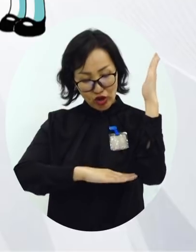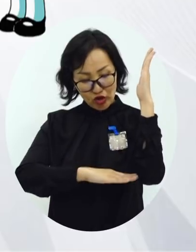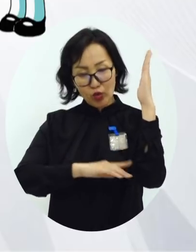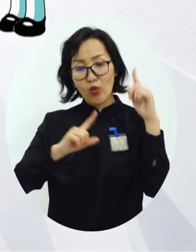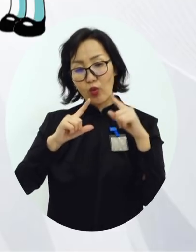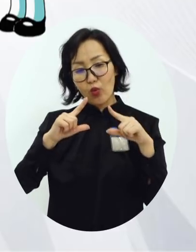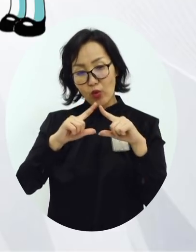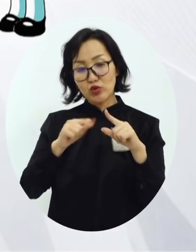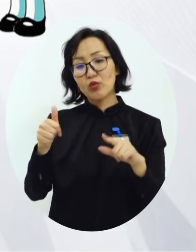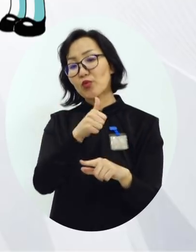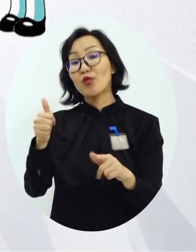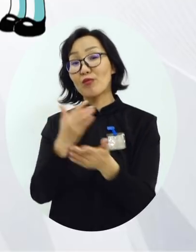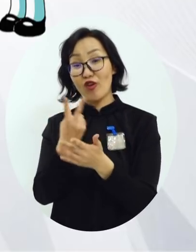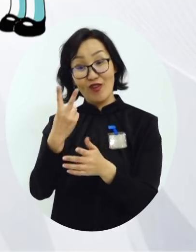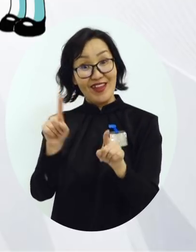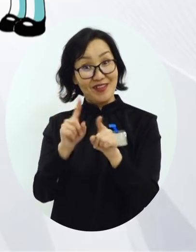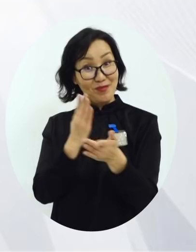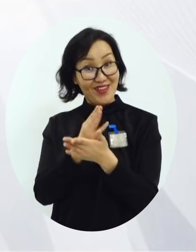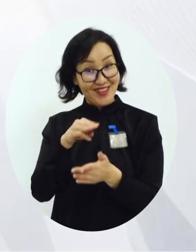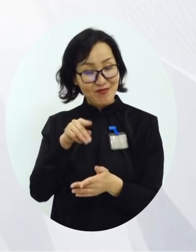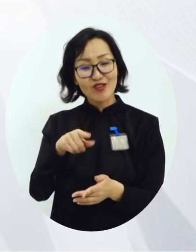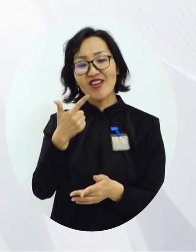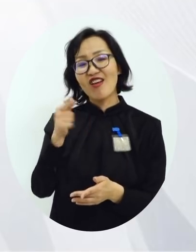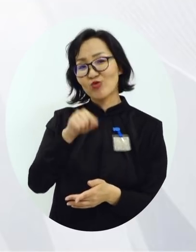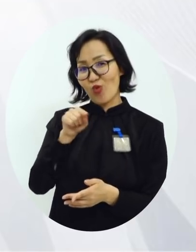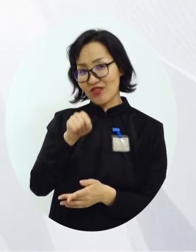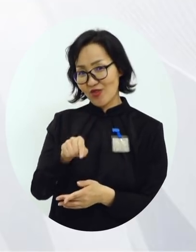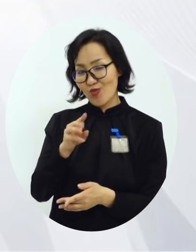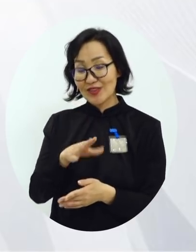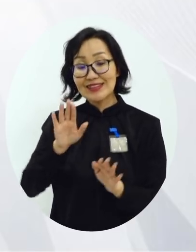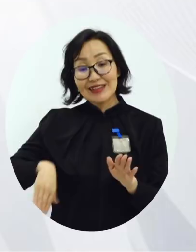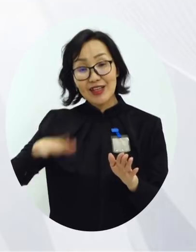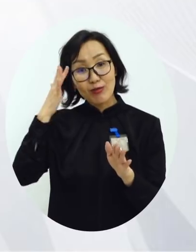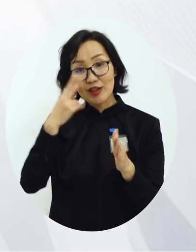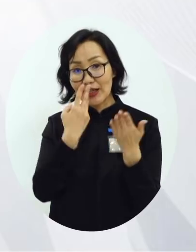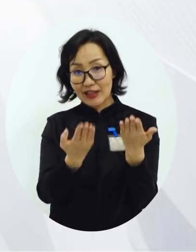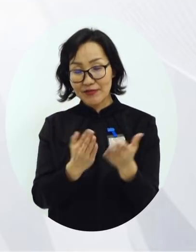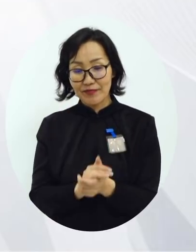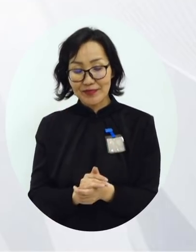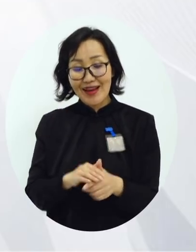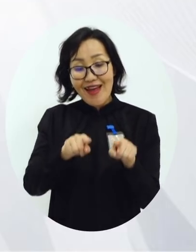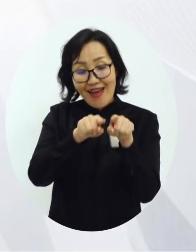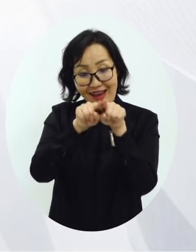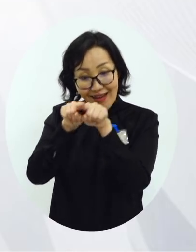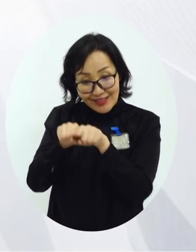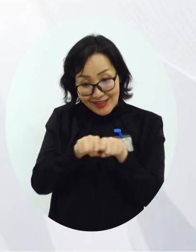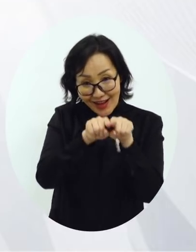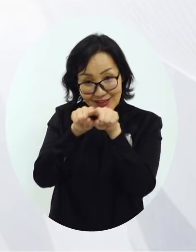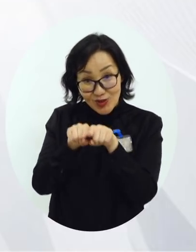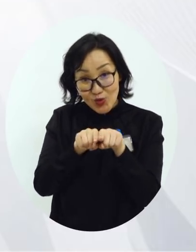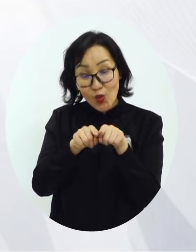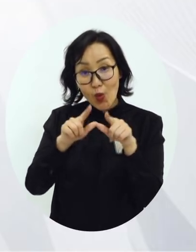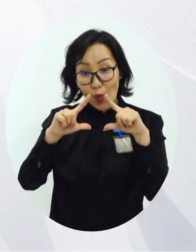нь тэгш өнцгүүд байна. За дараагийн бодлогыг бодъё. Адил хажууд